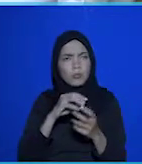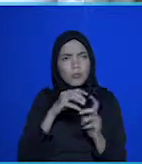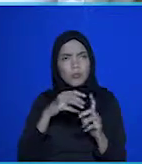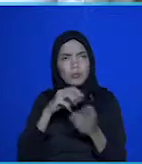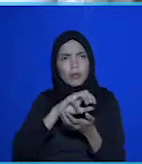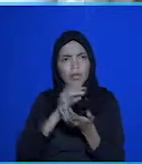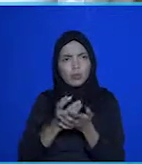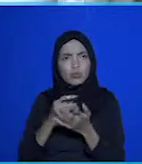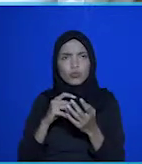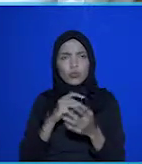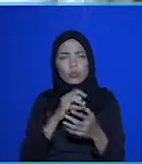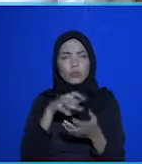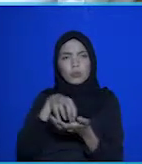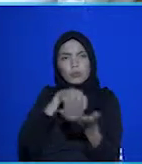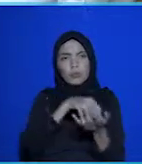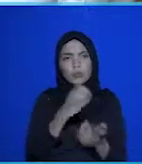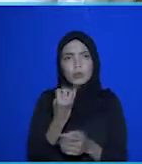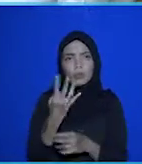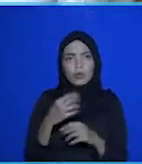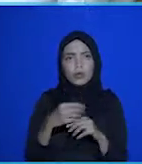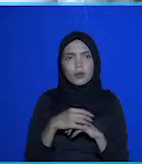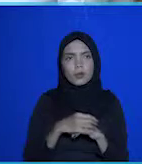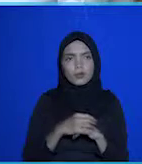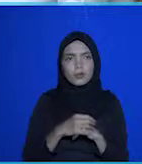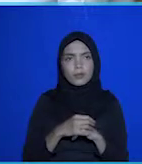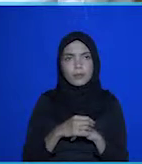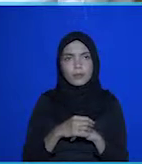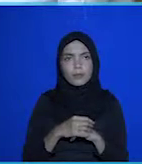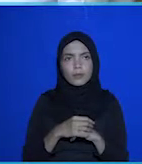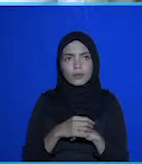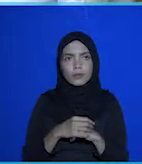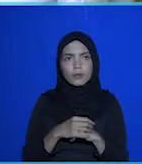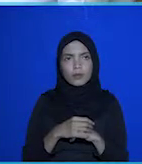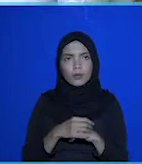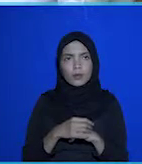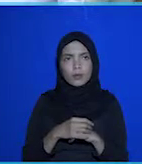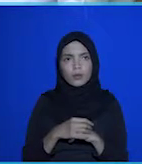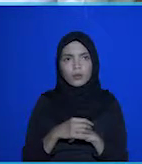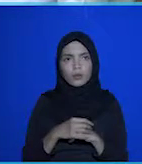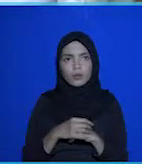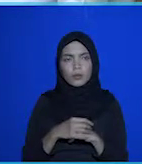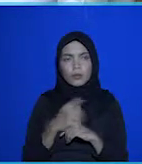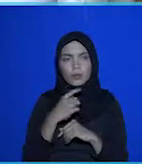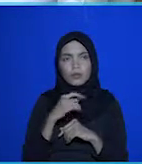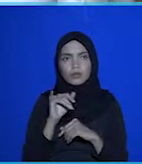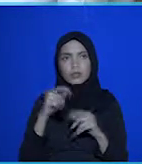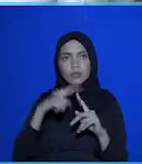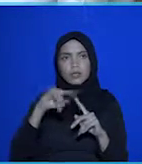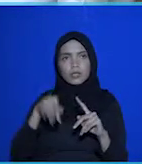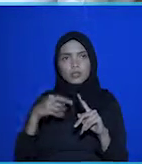Sentelu, Lembasari, Batu Layar, Dopang, Bukit Tinggi, Guntur Macan, Batu Kilang, Kekait, Tanjung, Tambahan Gunung